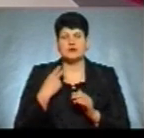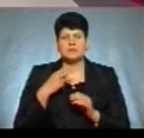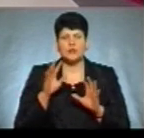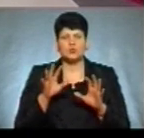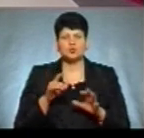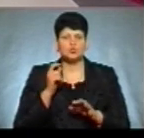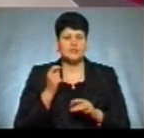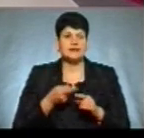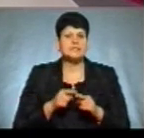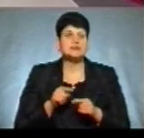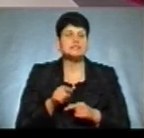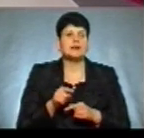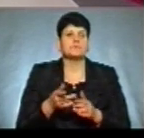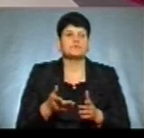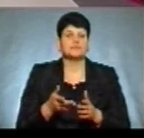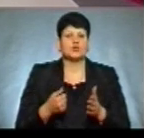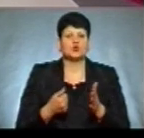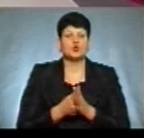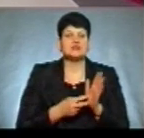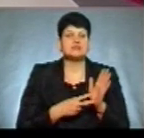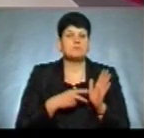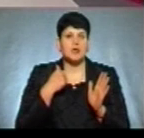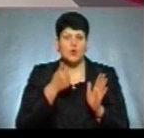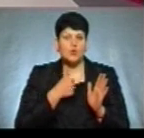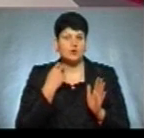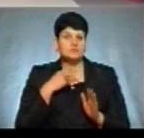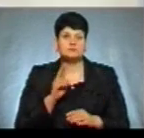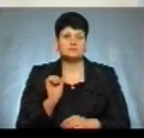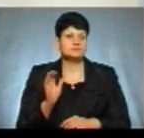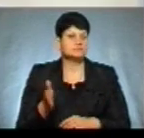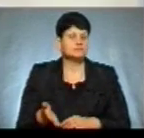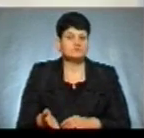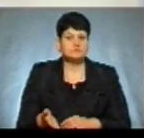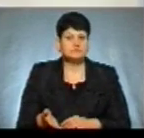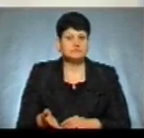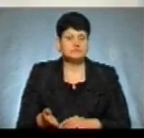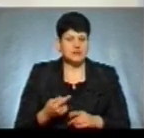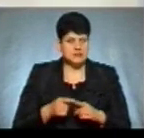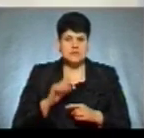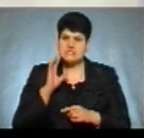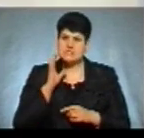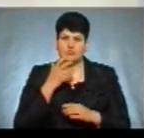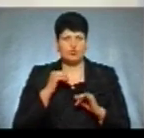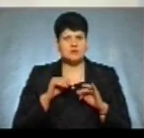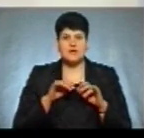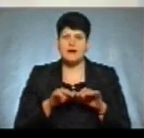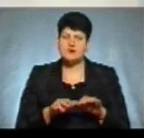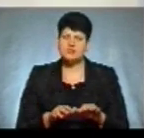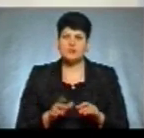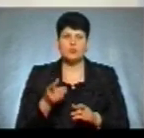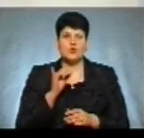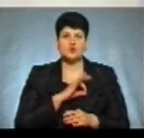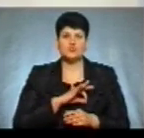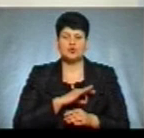України, це до 7 років може бути позбавлення волі. Тобто це дуже серйозні речі, і